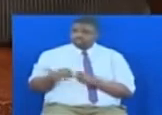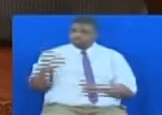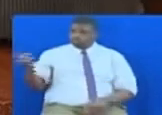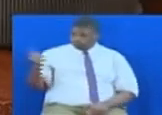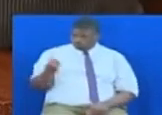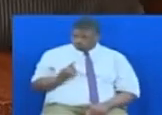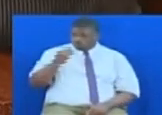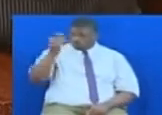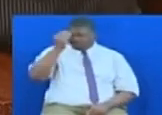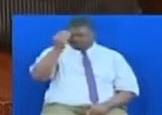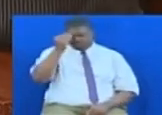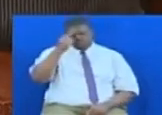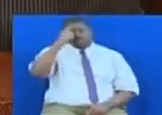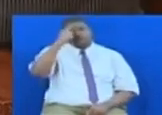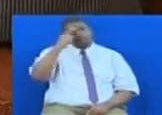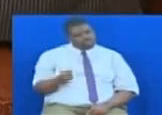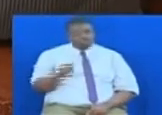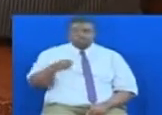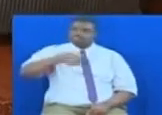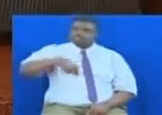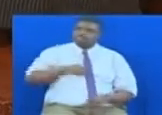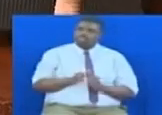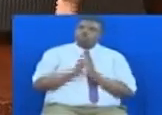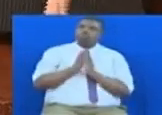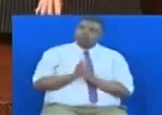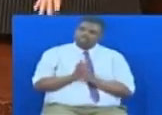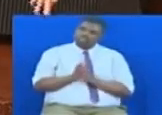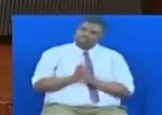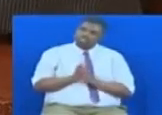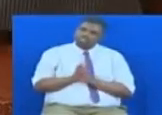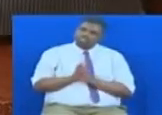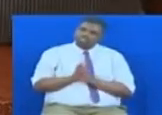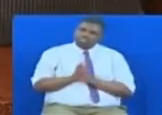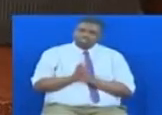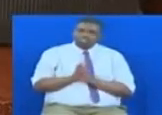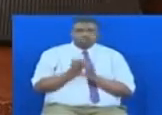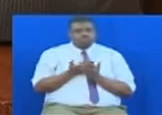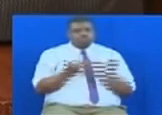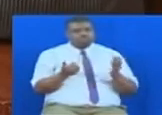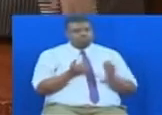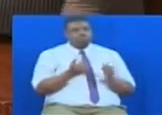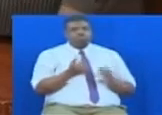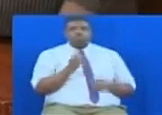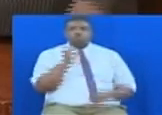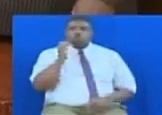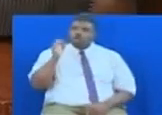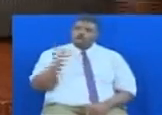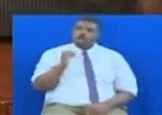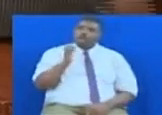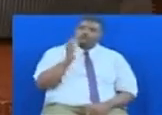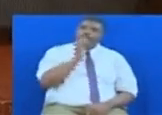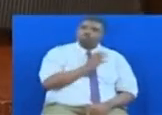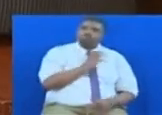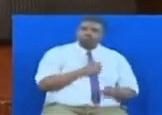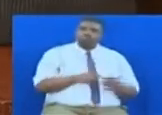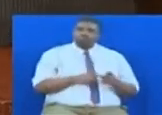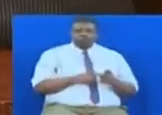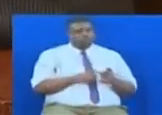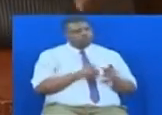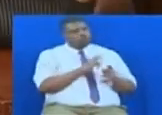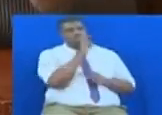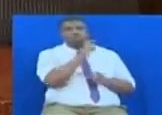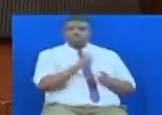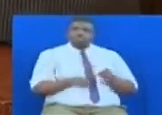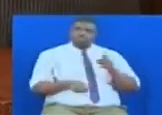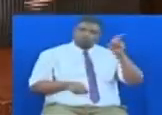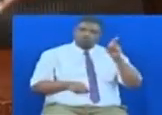waje wajifunze imani yetu. Sisi hatusali kwa sababu kwetu wanasali. Hatusali kwa sababu Italy wanasali. Maana nilimuona siku moja mchungaji Msigwa anasema huko walikoanza dini,